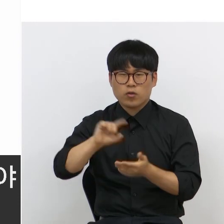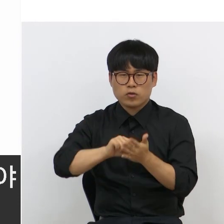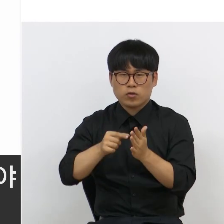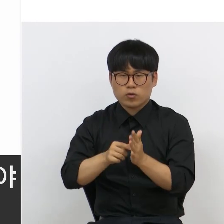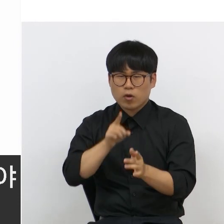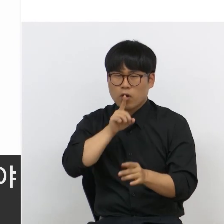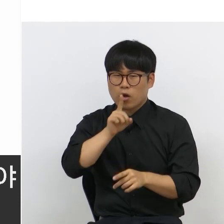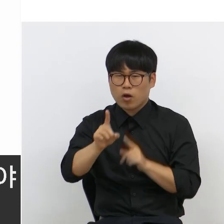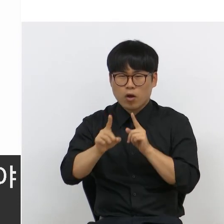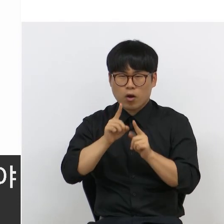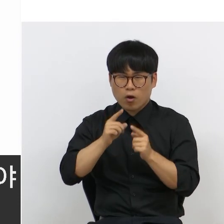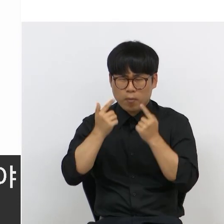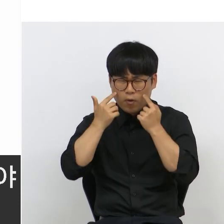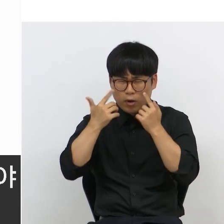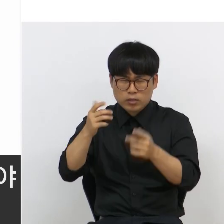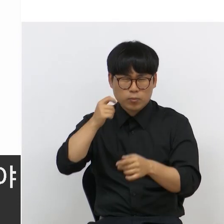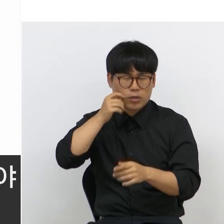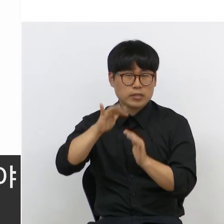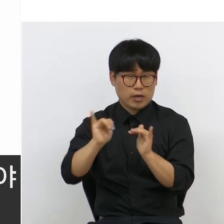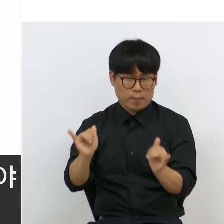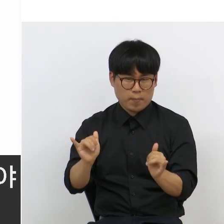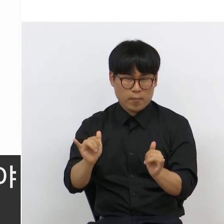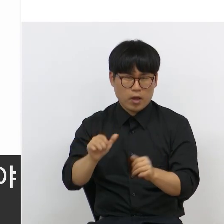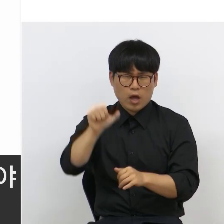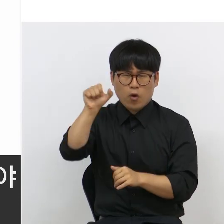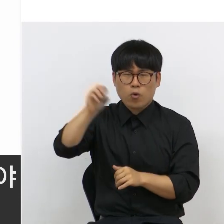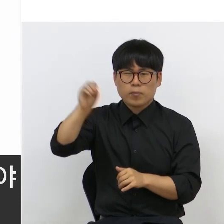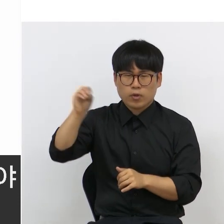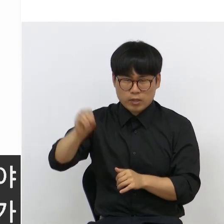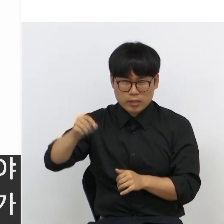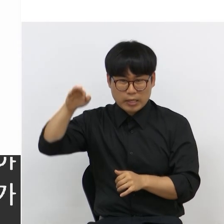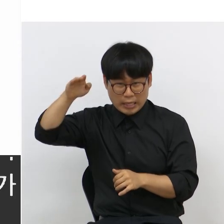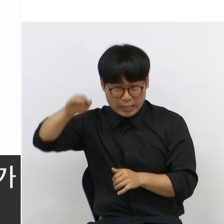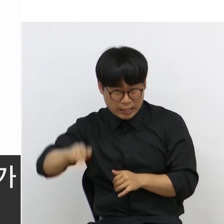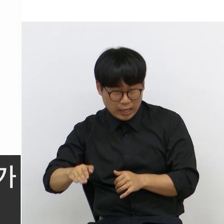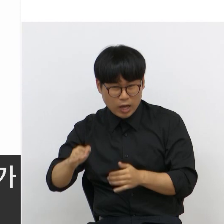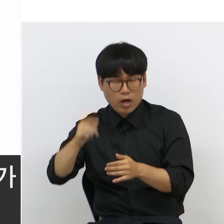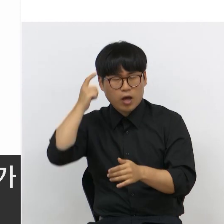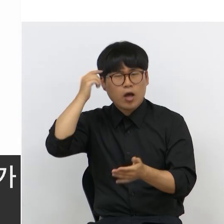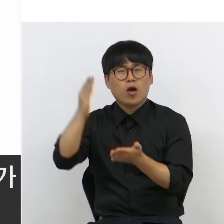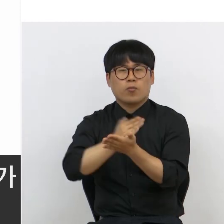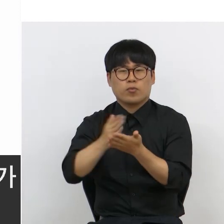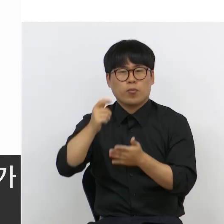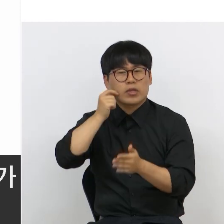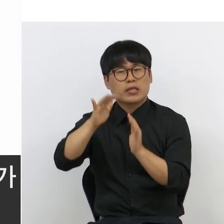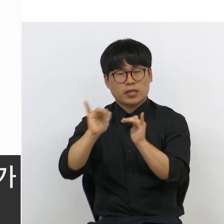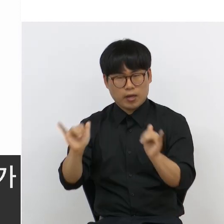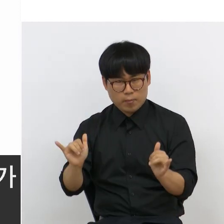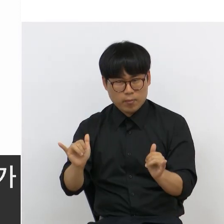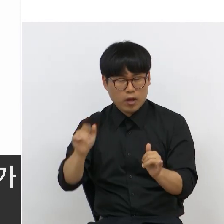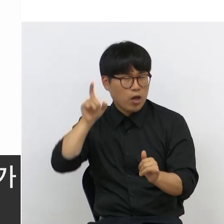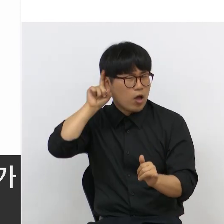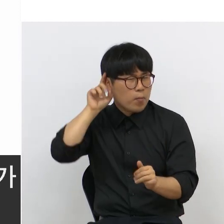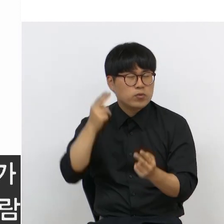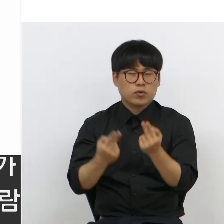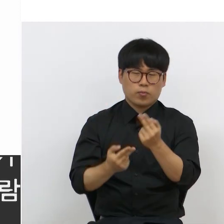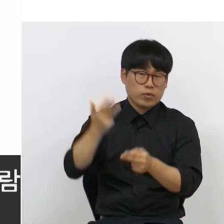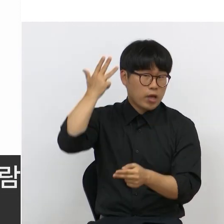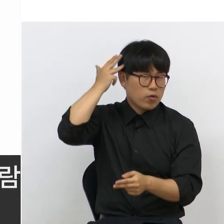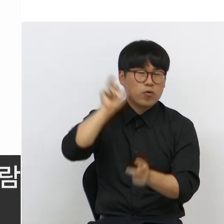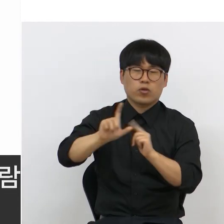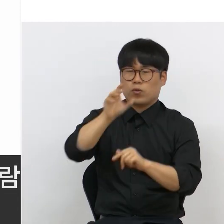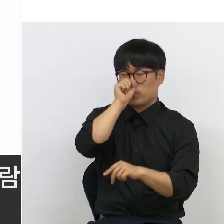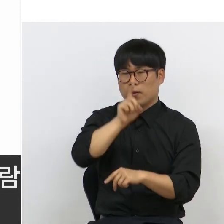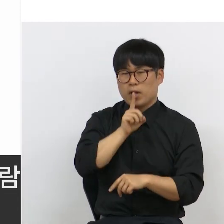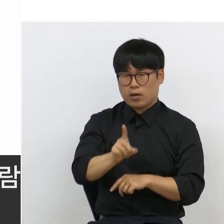어음의 명료도가 충분치 않은 사람, 다시 말해서 50% 이하로 떨어진 사람들한테 보청기보다는 인공화호가 효과가 있을